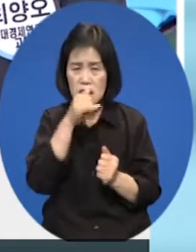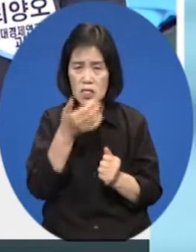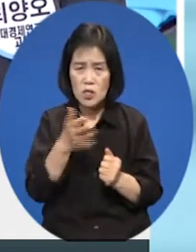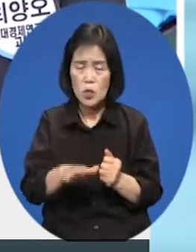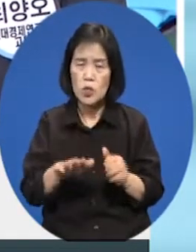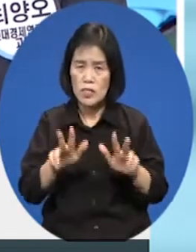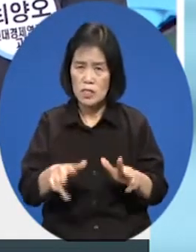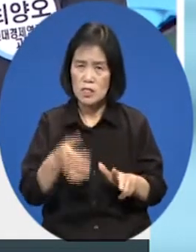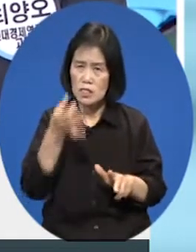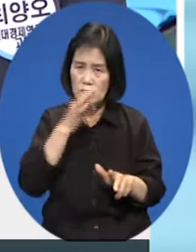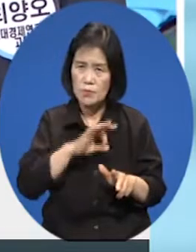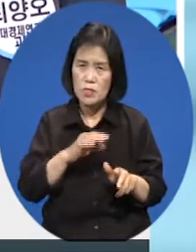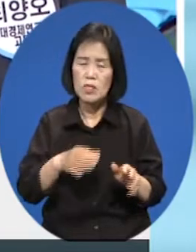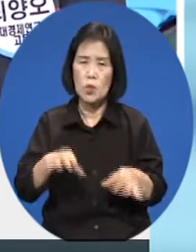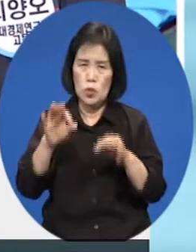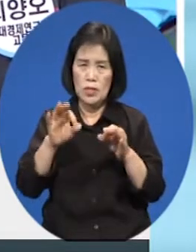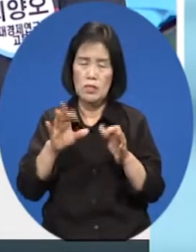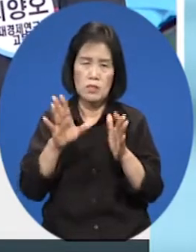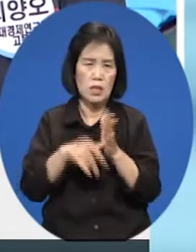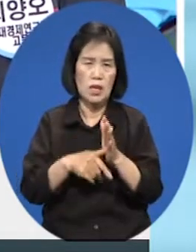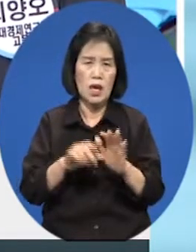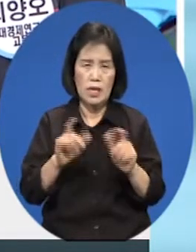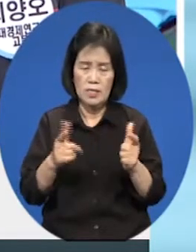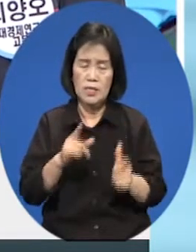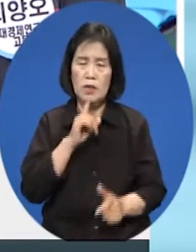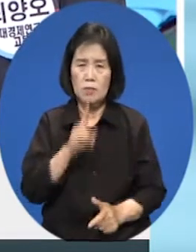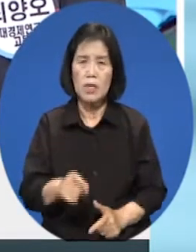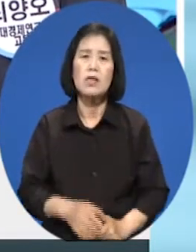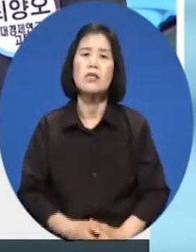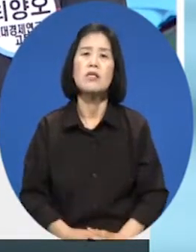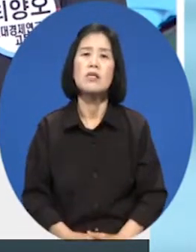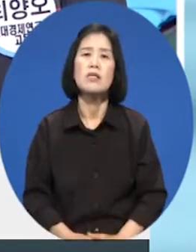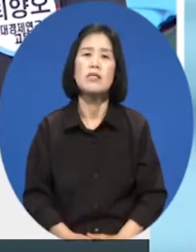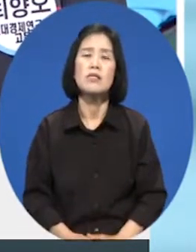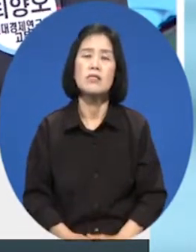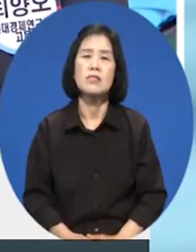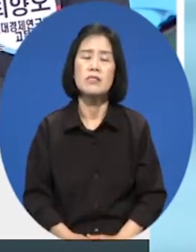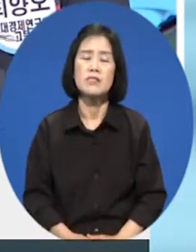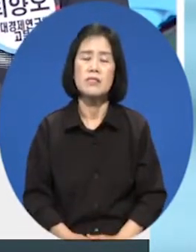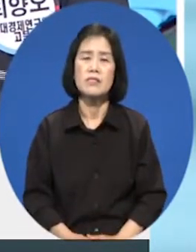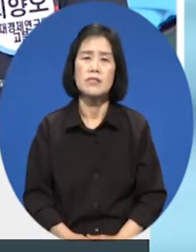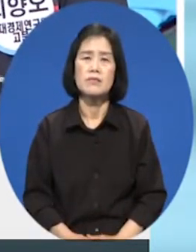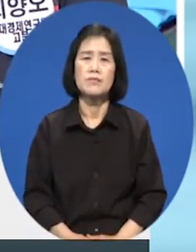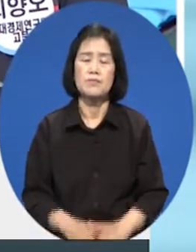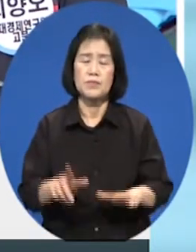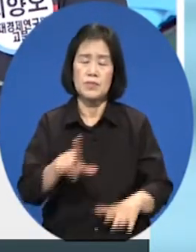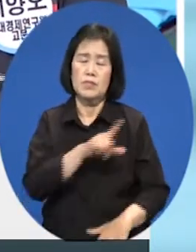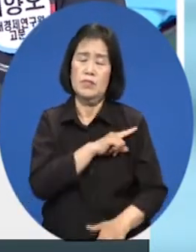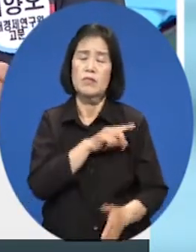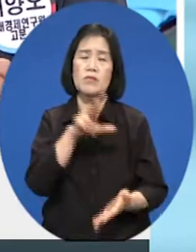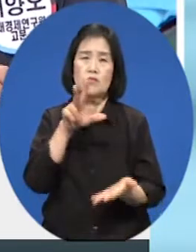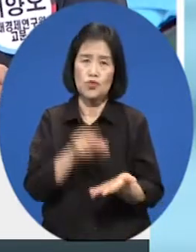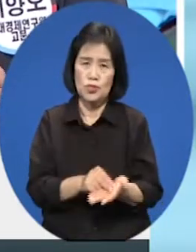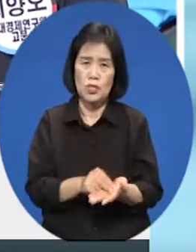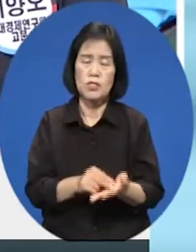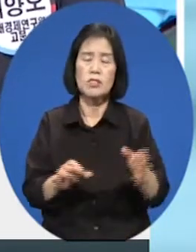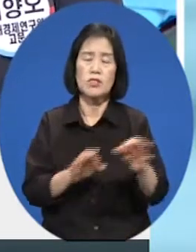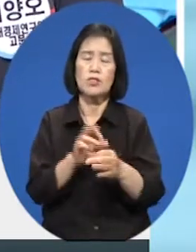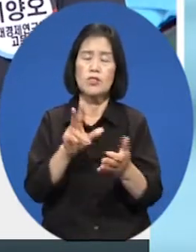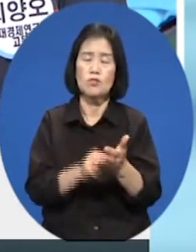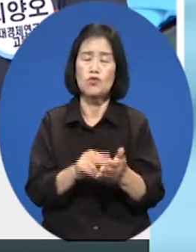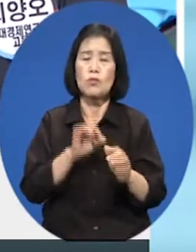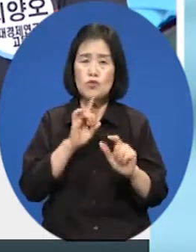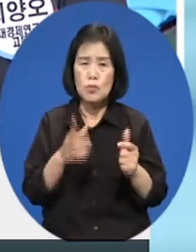올릴 때는 아니옵니다. 이렇게 얘기를 지금 하고 있는 부분들이 있어서 네. 지금 사실 가장 큰 문제가 경제적인 문제도